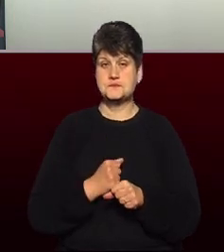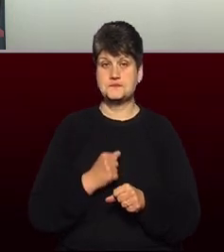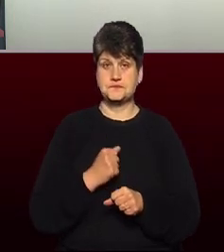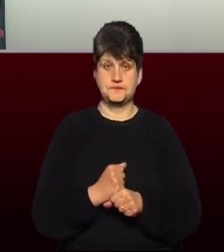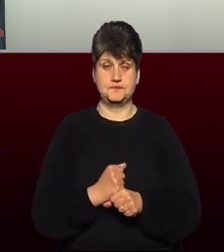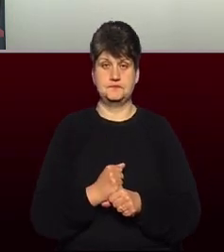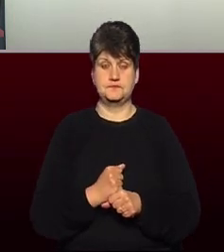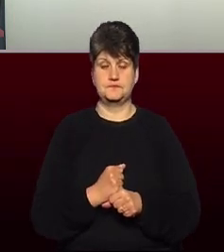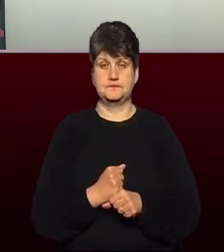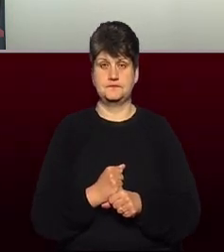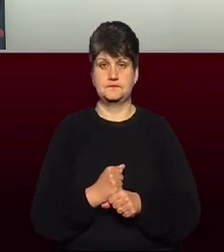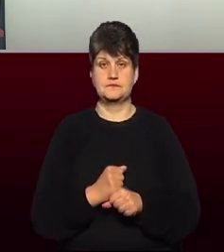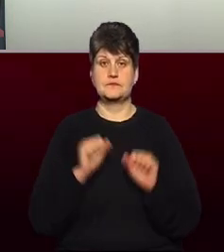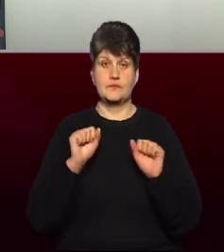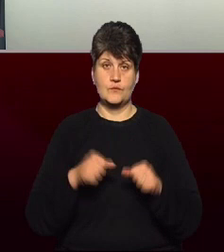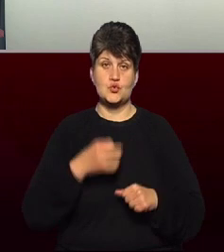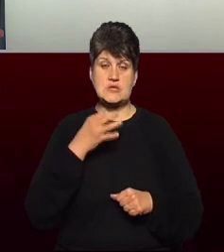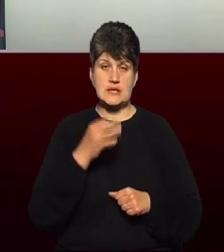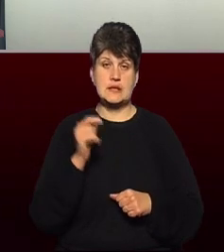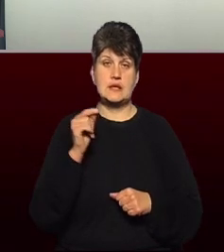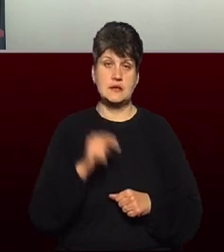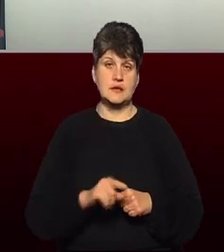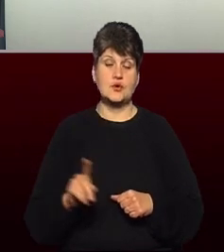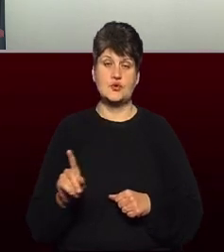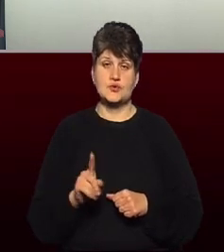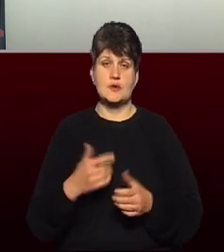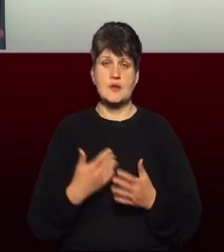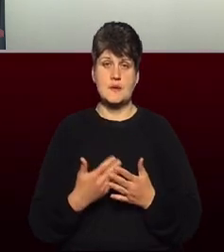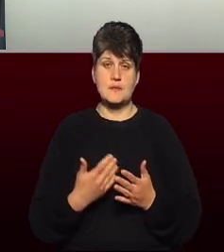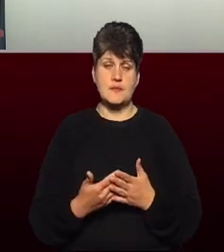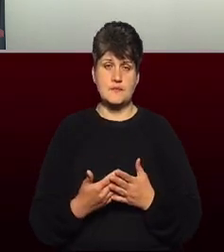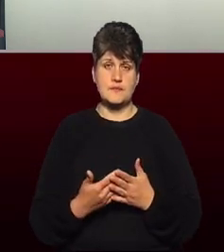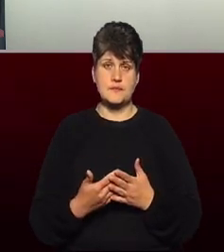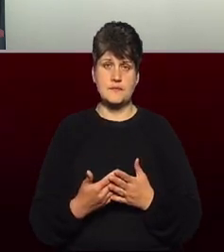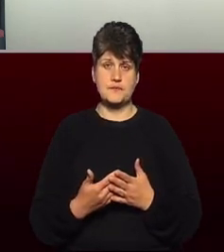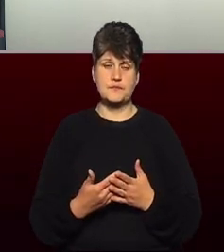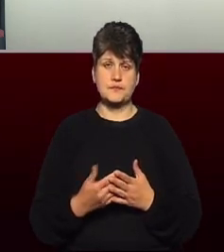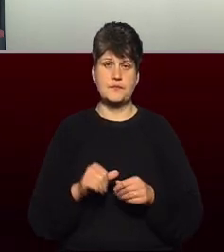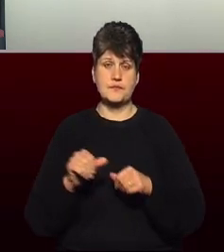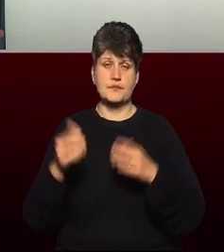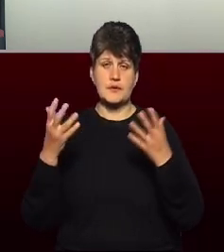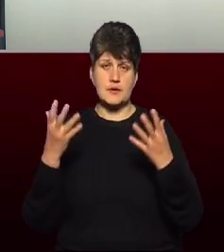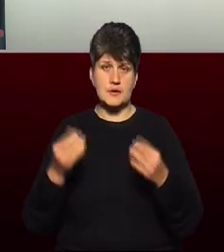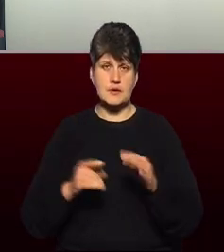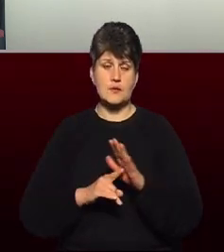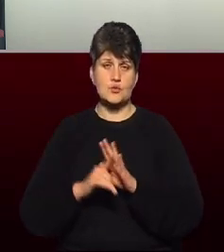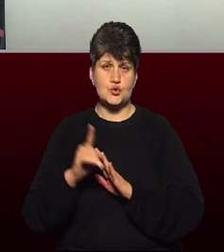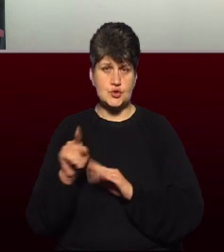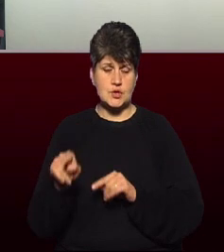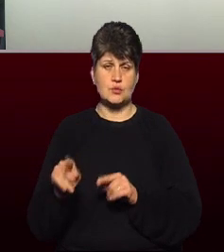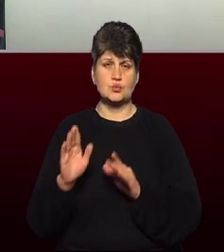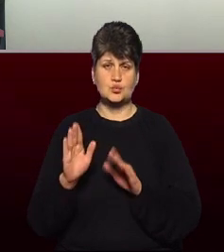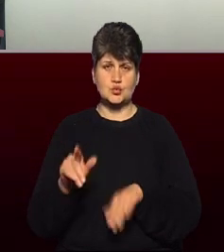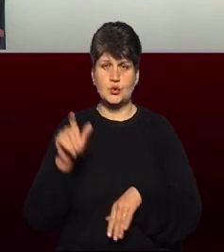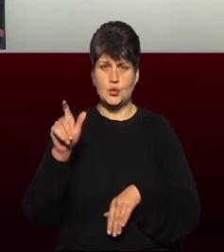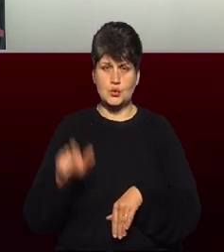можу сказати те, що, напевно, певні дні на початку, воно десь буде людина відчувати ту більшу